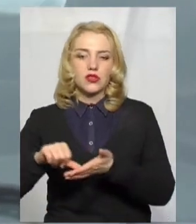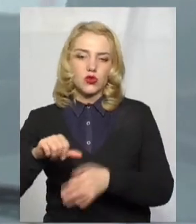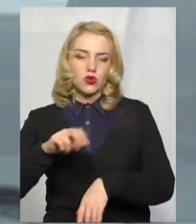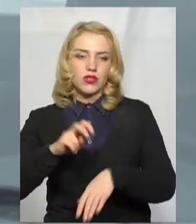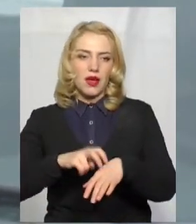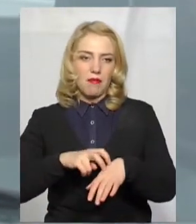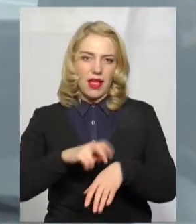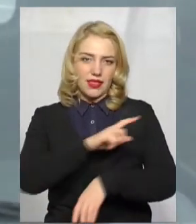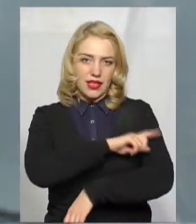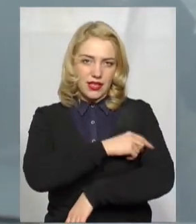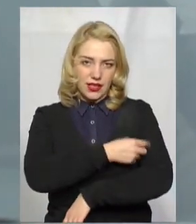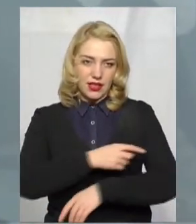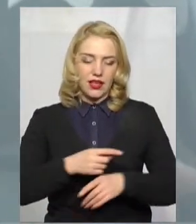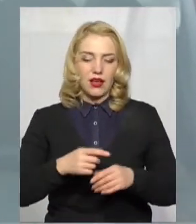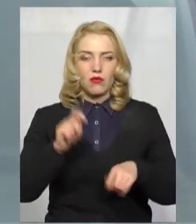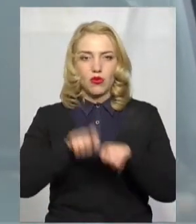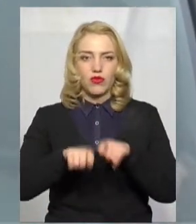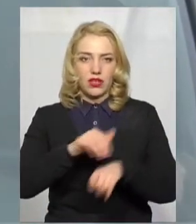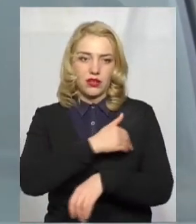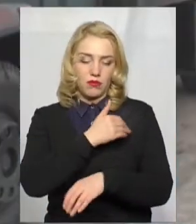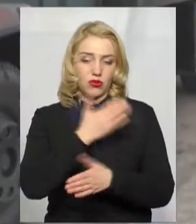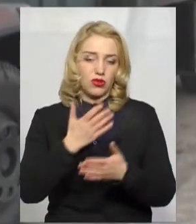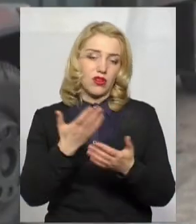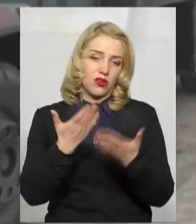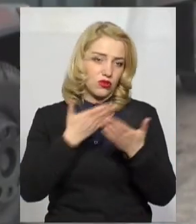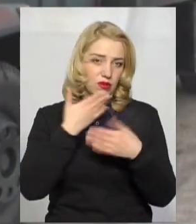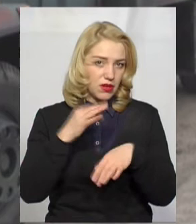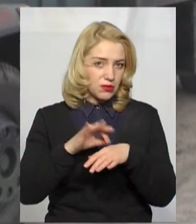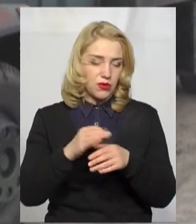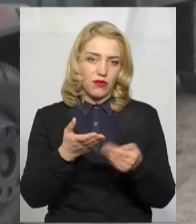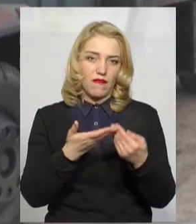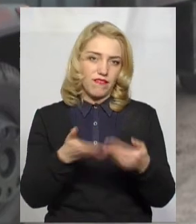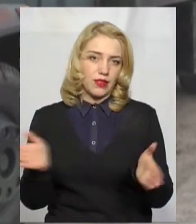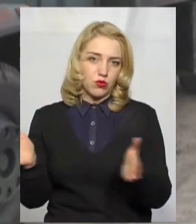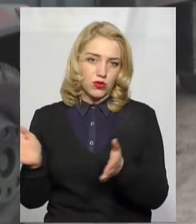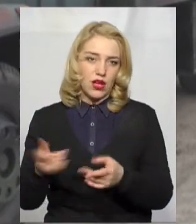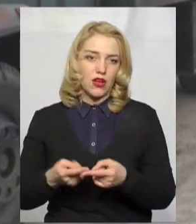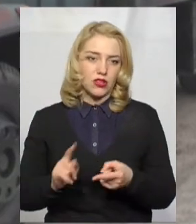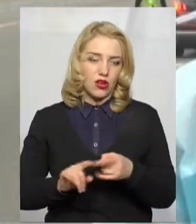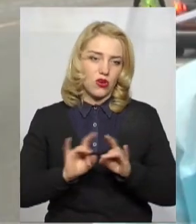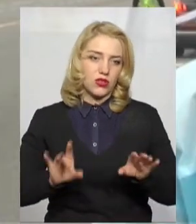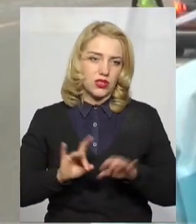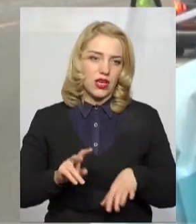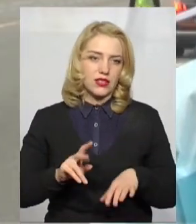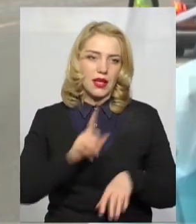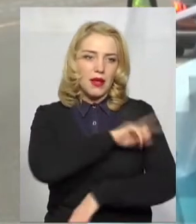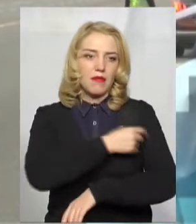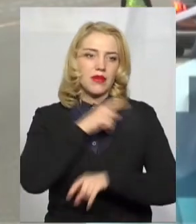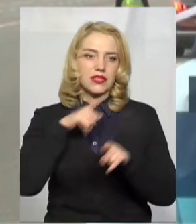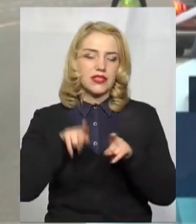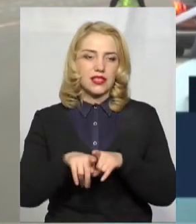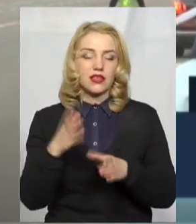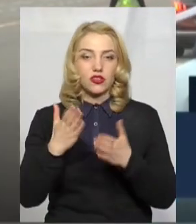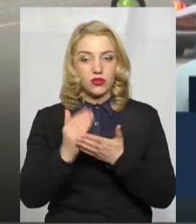тіла пасажирам автівок та відпускають в разі відсутності симптомів захворювання, каже медсестра сімейної медицини Олеся Карун. Якщо є